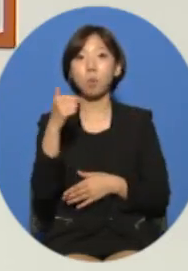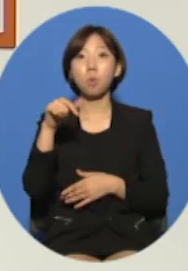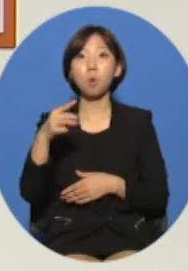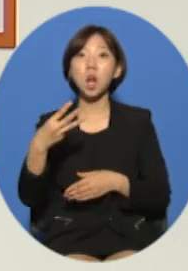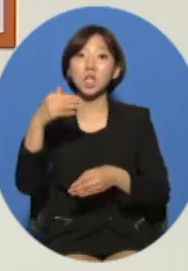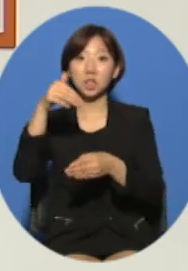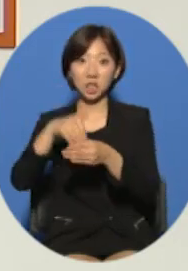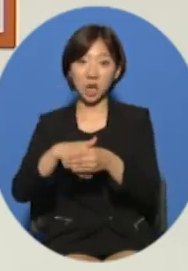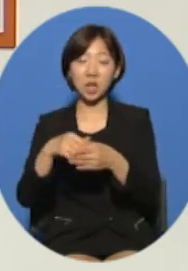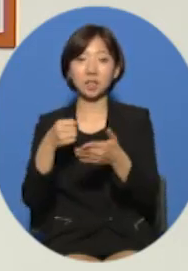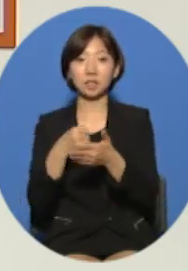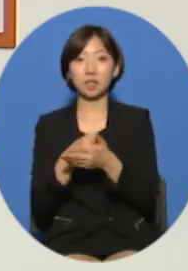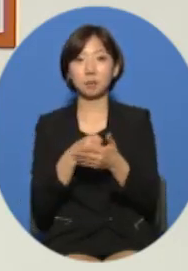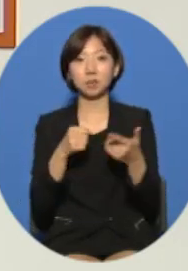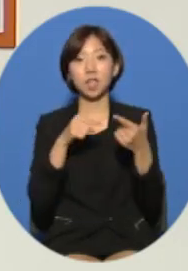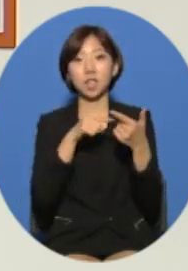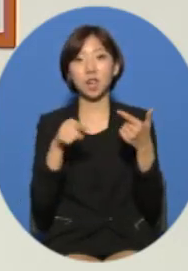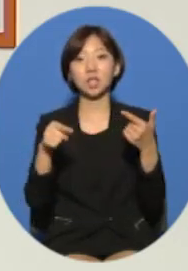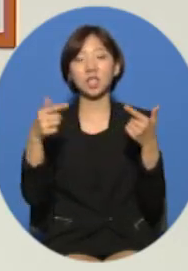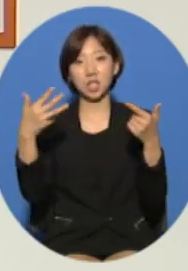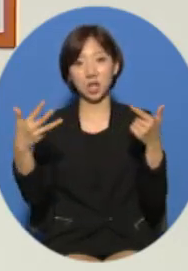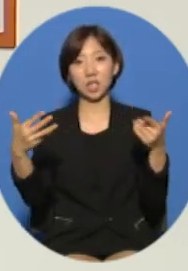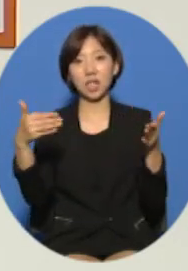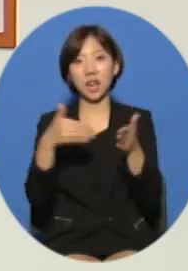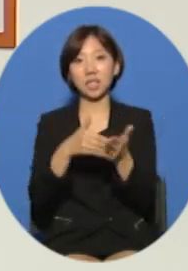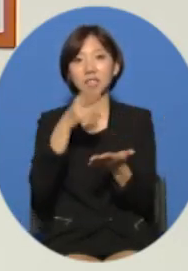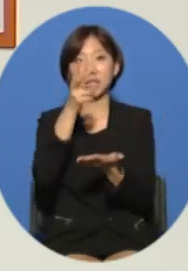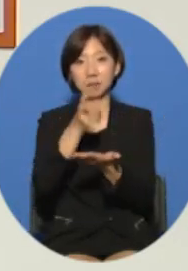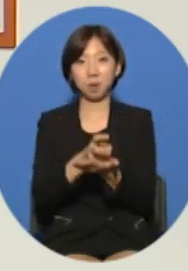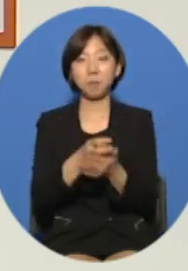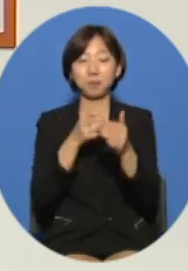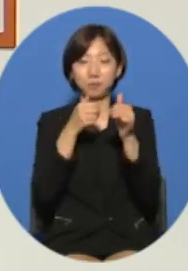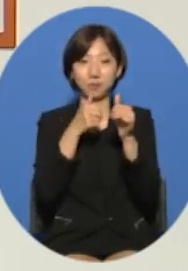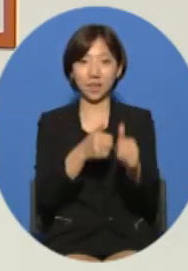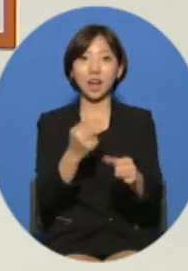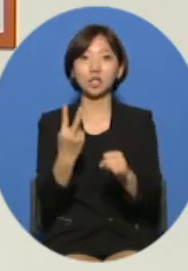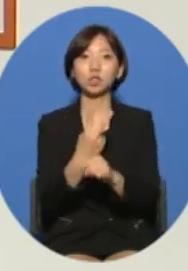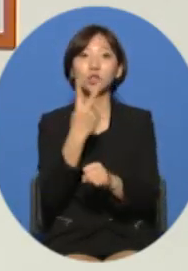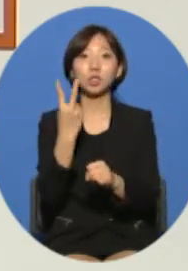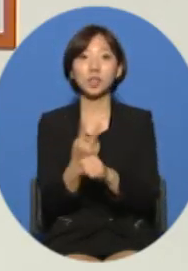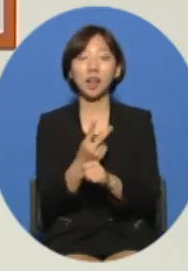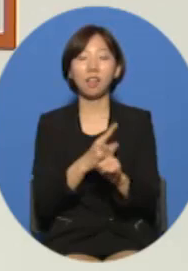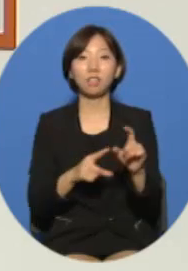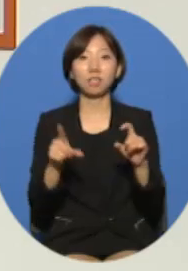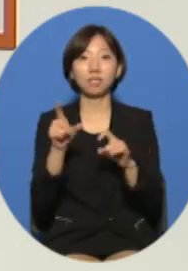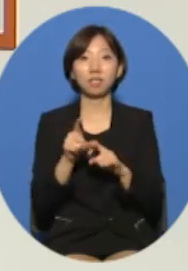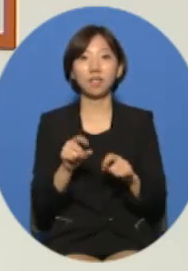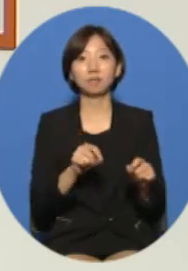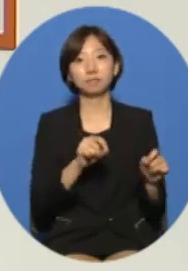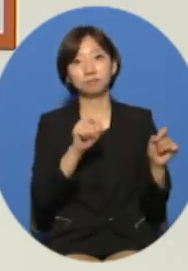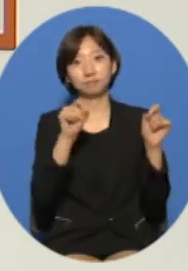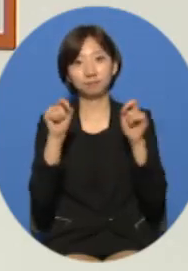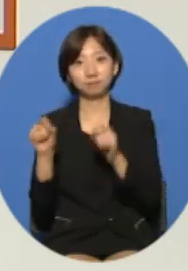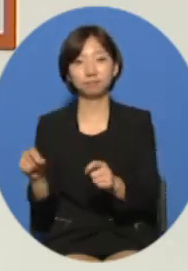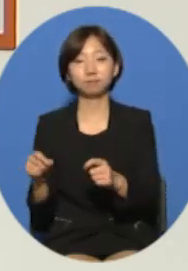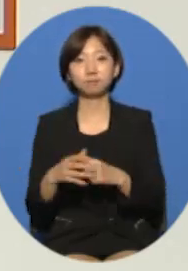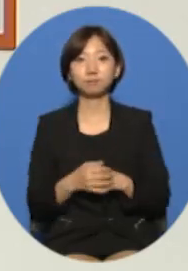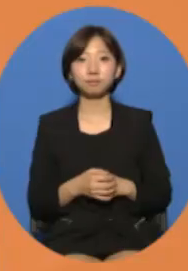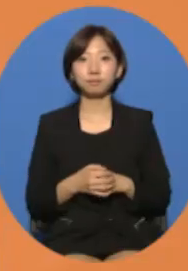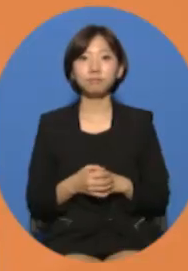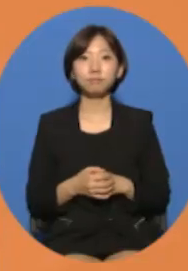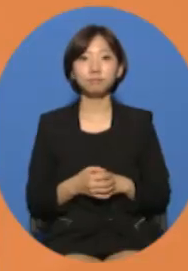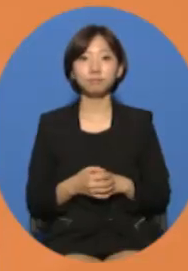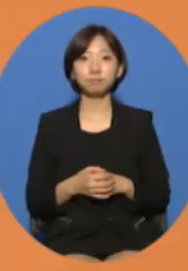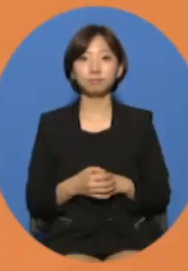때문에 8시까지 네. 하는 네, 걸로 네. 선거법에 따라서 저희들이 2시간 더 이렇게 한다는 것을 말씀을 드립니다. 네, 네 그렇죠.